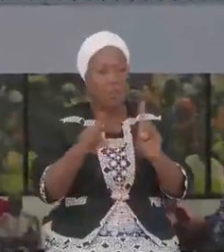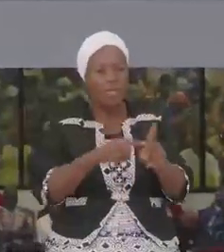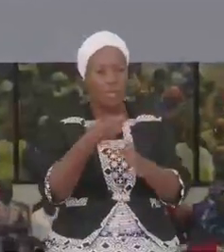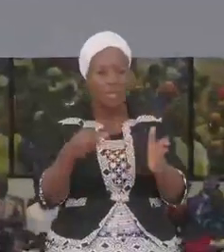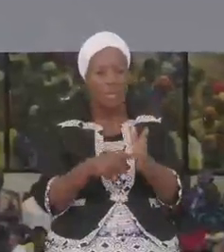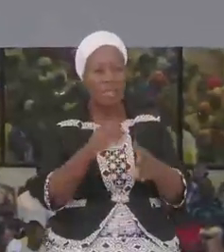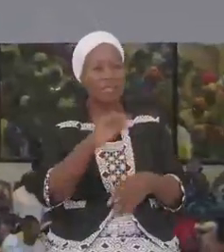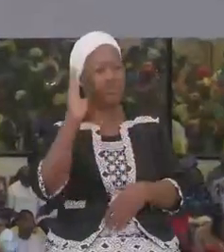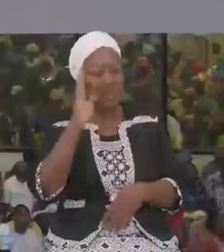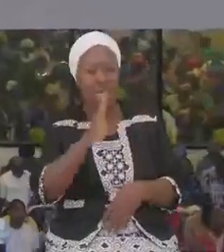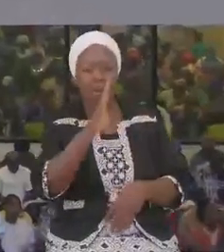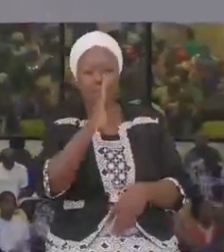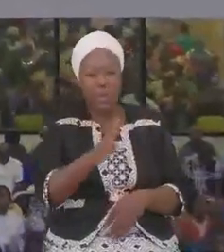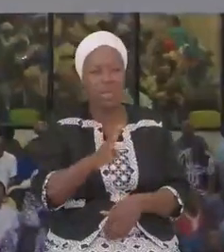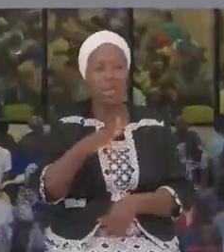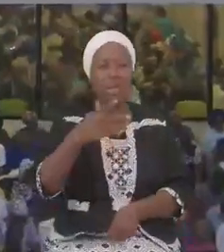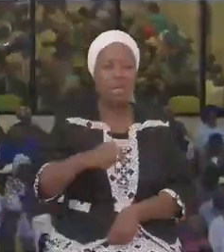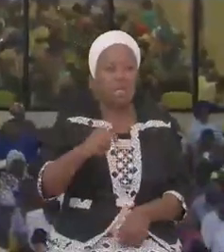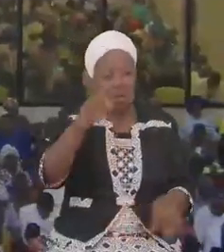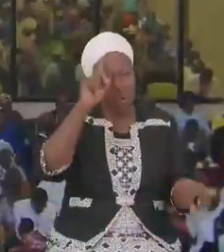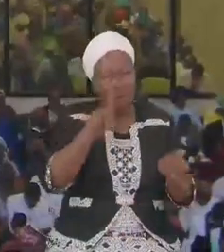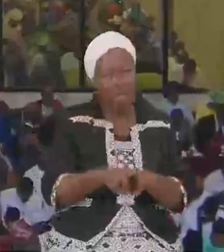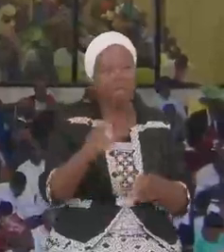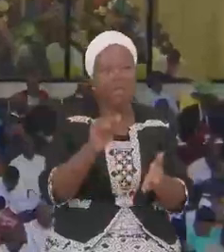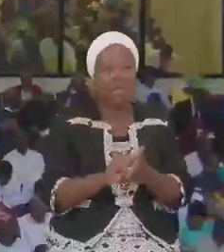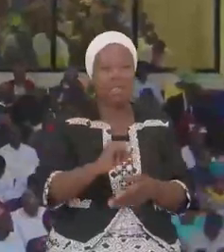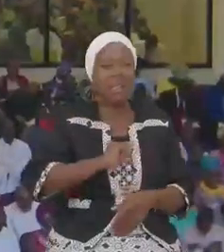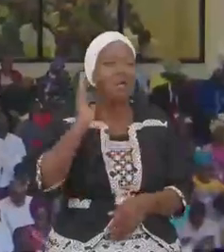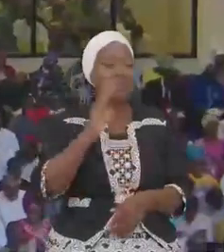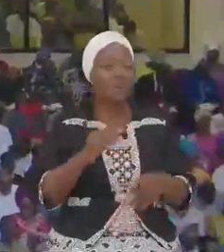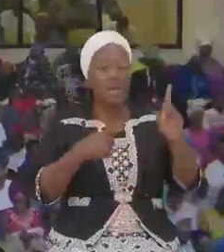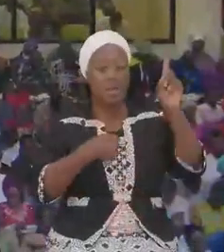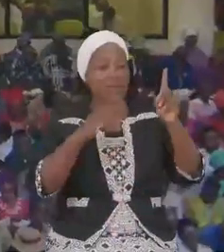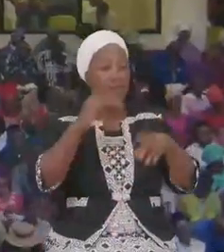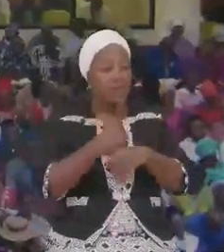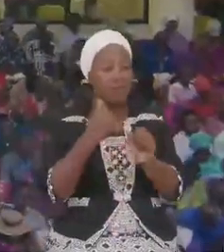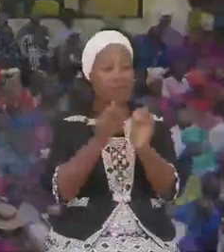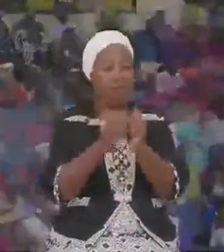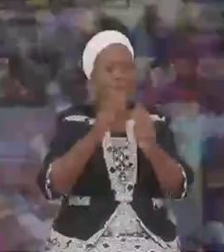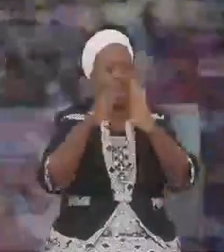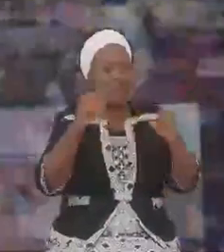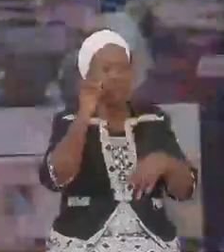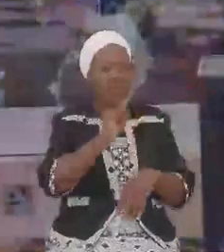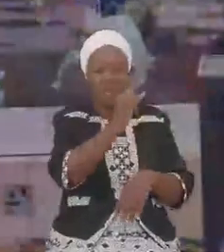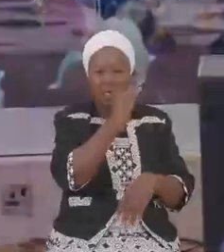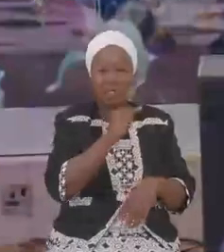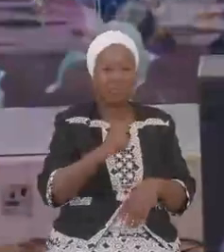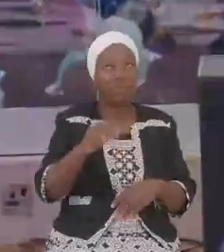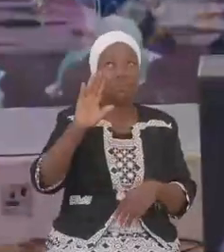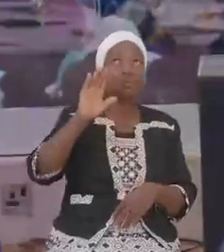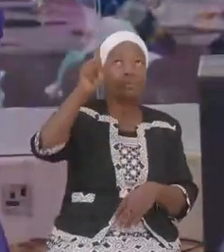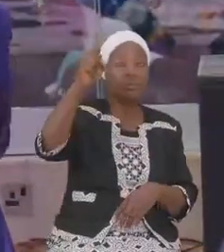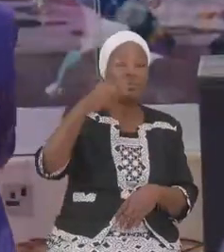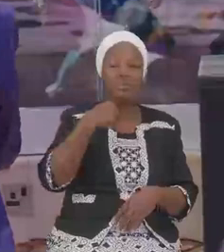voici l'alliance que je ferai avec la maison d'Israël. » Et il nous dit « Avant